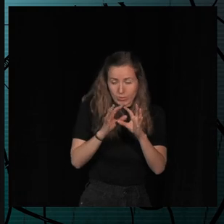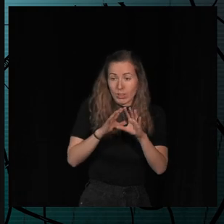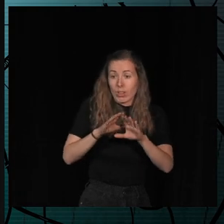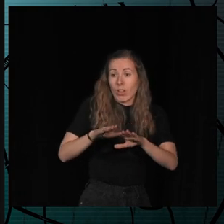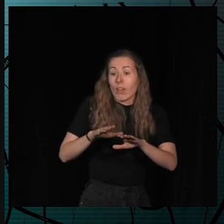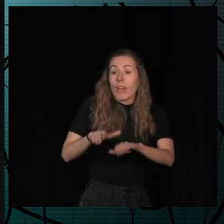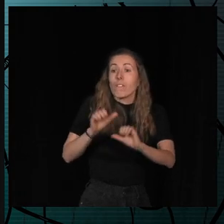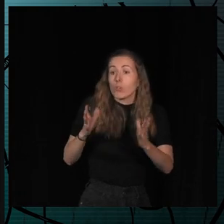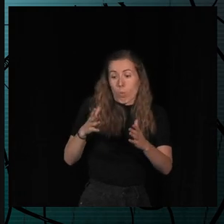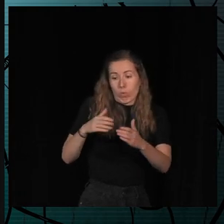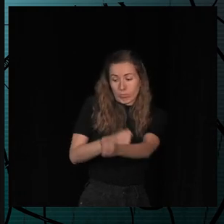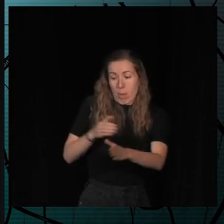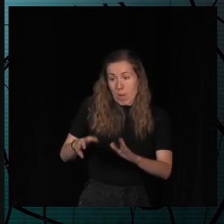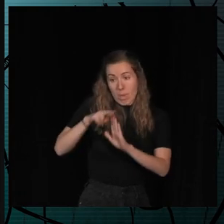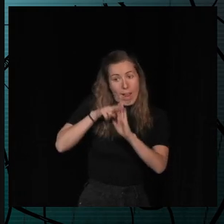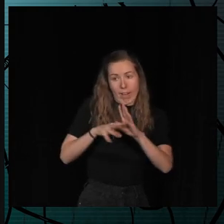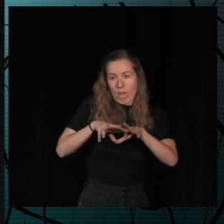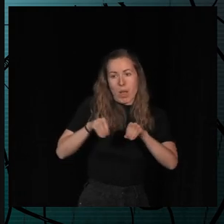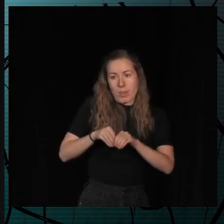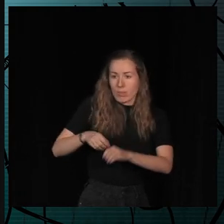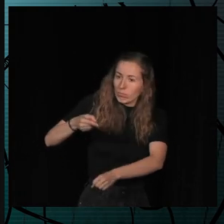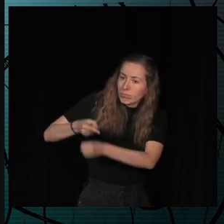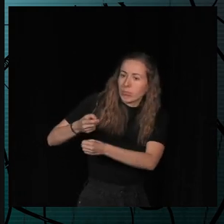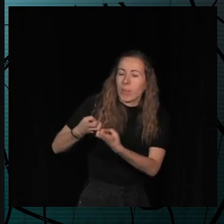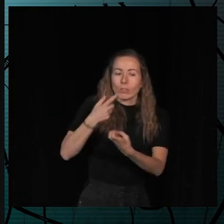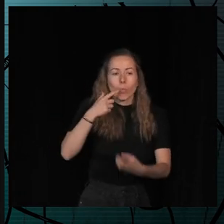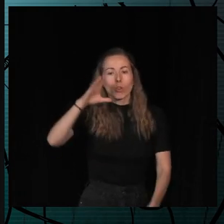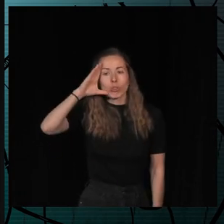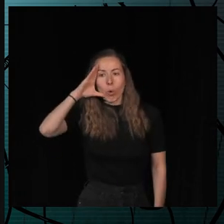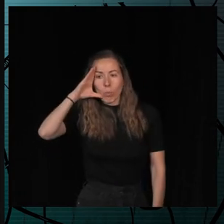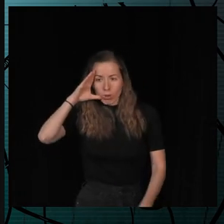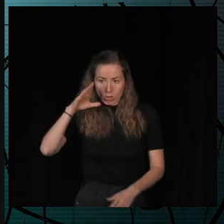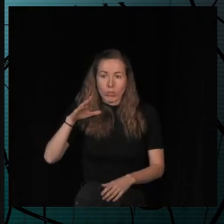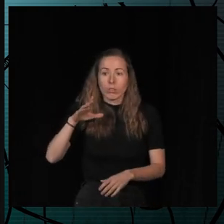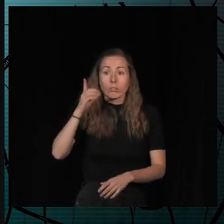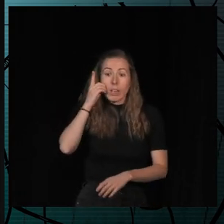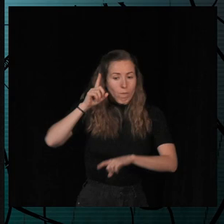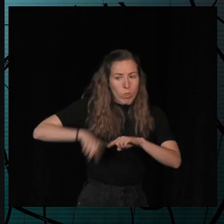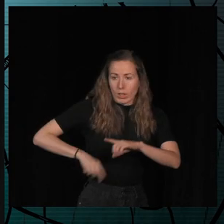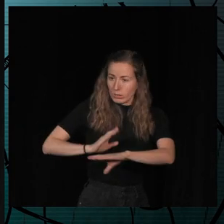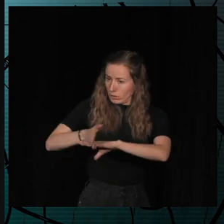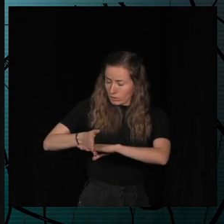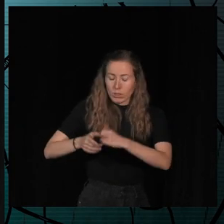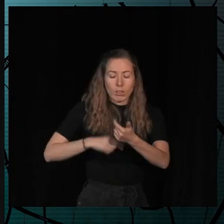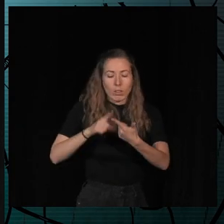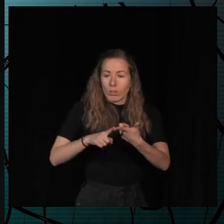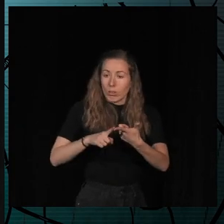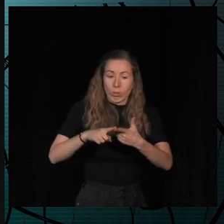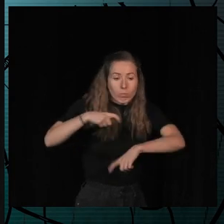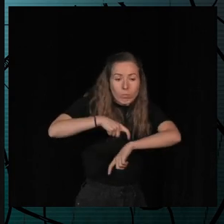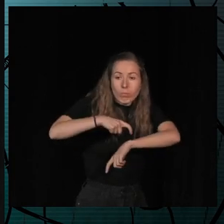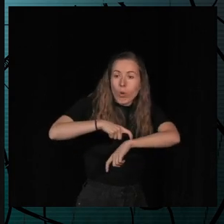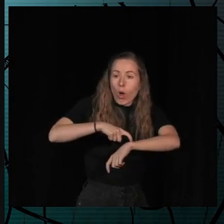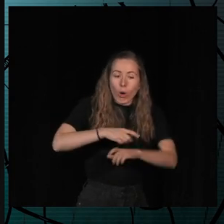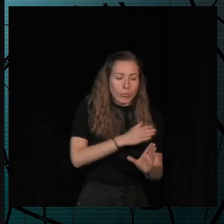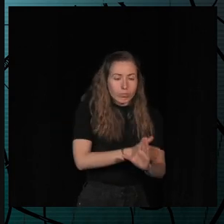familiales que personne n'amène son smartphone dans la chambre voilà qu'il a des moments sans smartphone euh que il y en a pas pendant les on nutilise